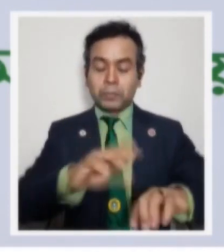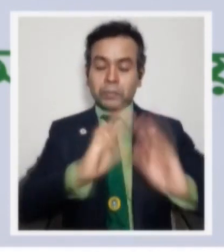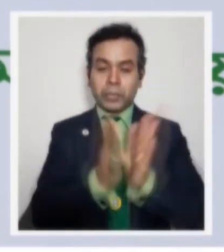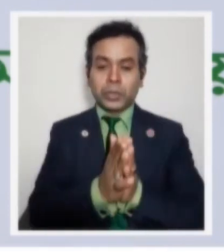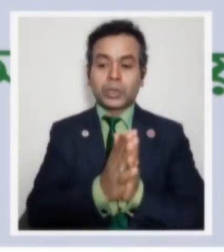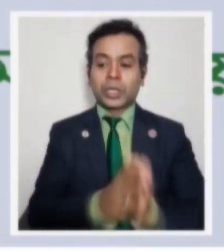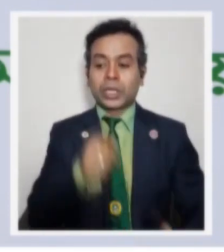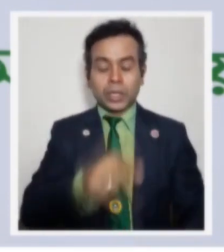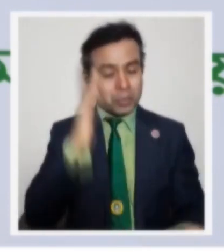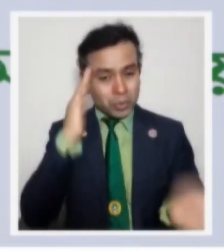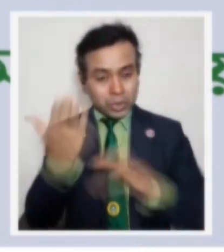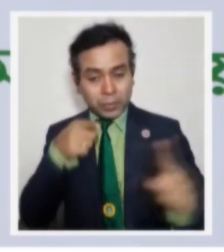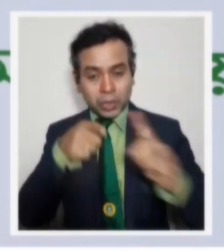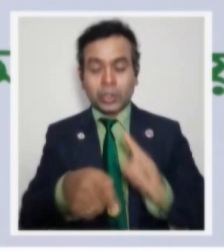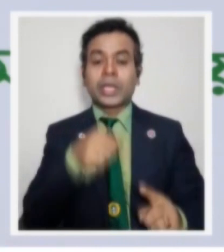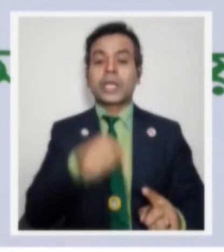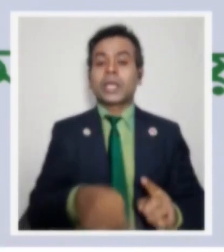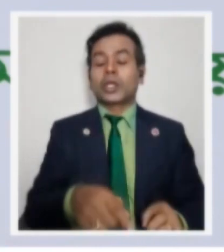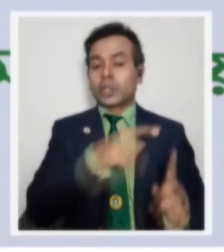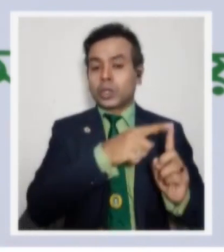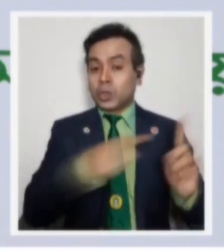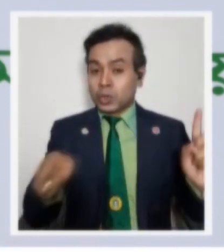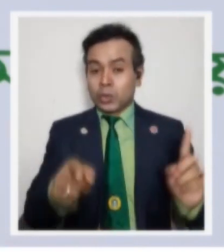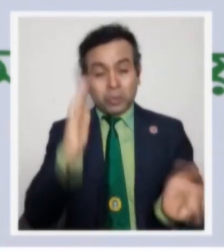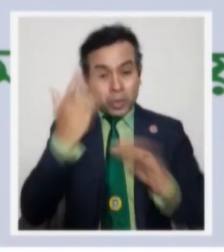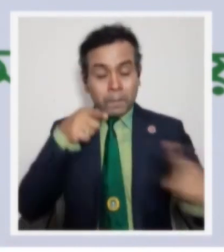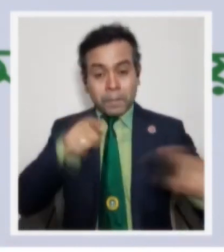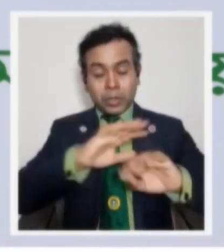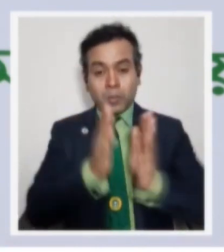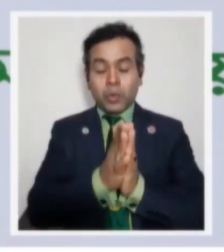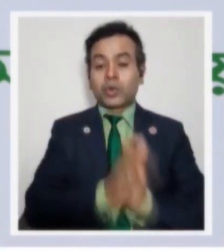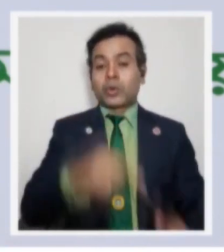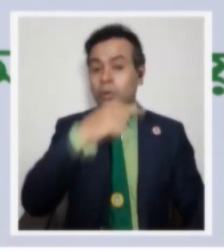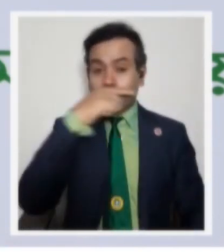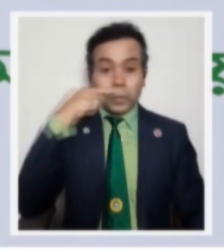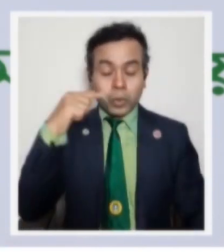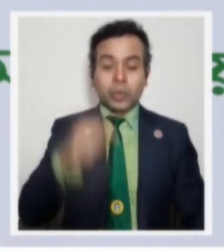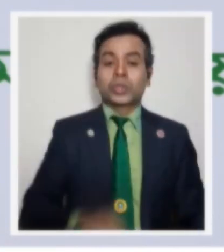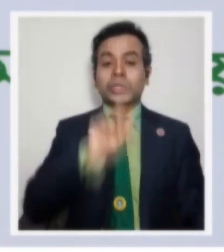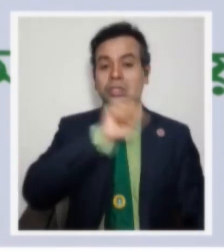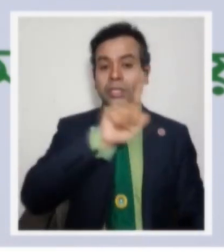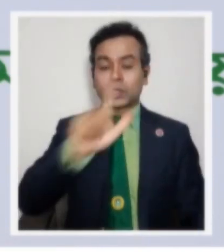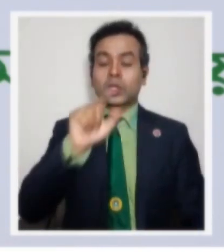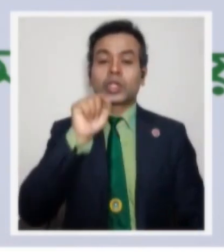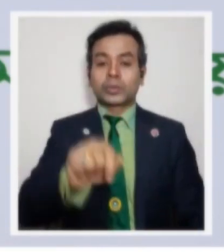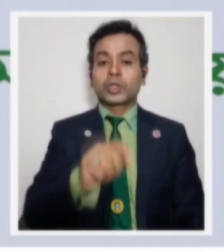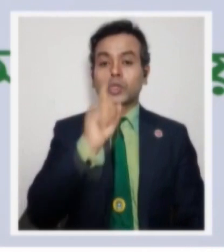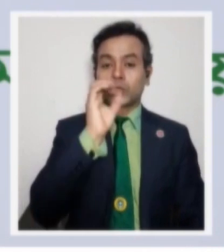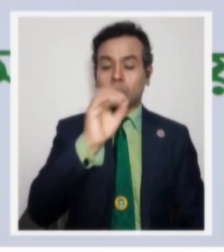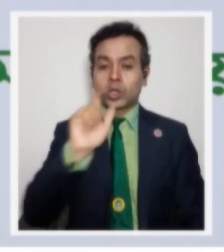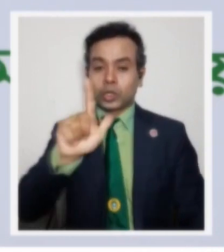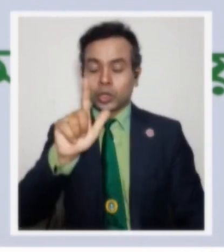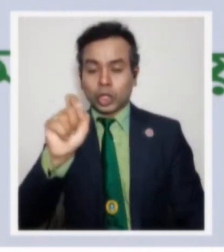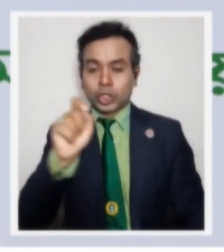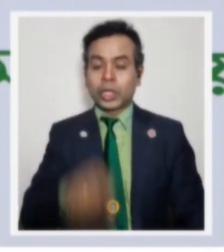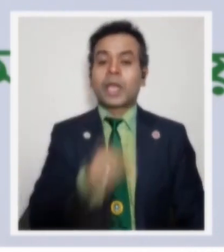81 থেকে 90 বছরের 1 জন। এবং নারী পুরুষের শতাংশ, এ পর্যন্ত যা মৃত্যুবরণ করেছে তাতে নারী পুরুষের শতাংশ